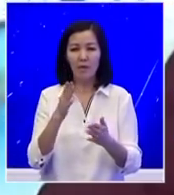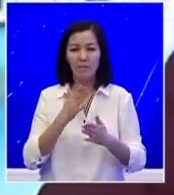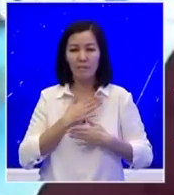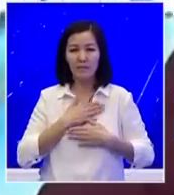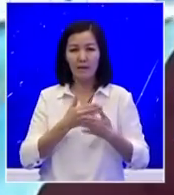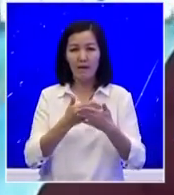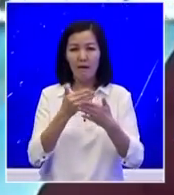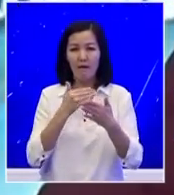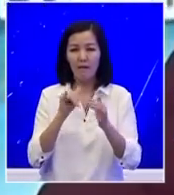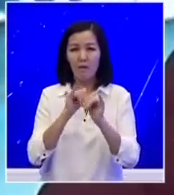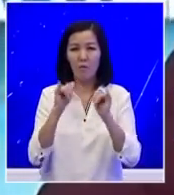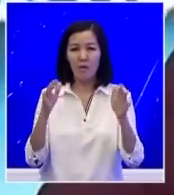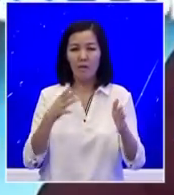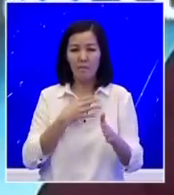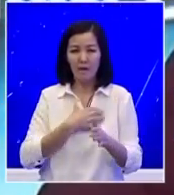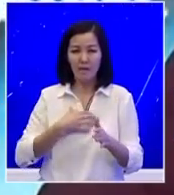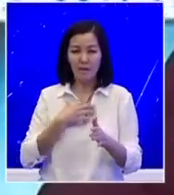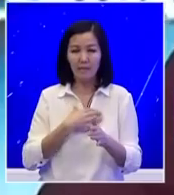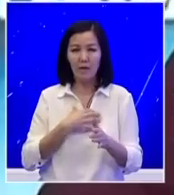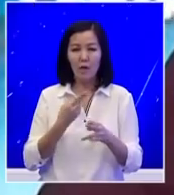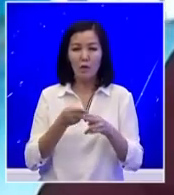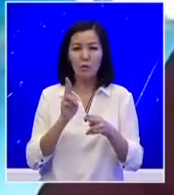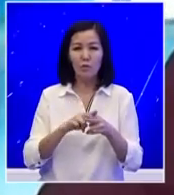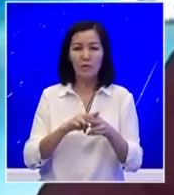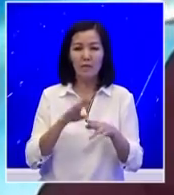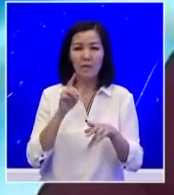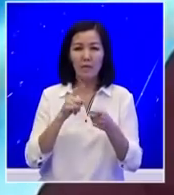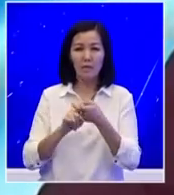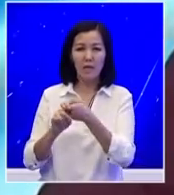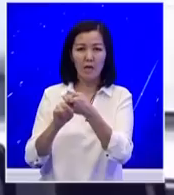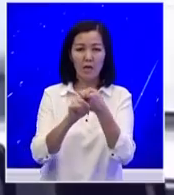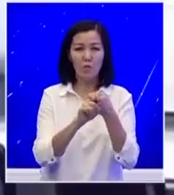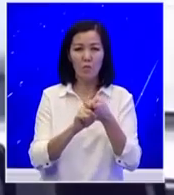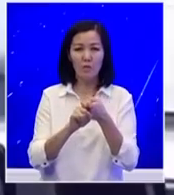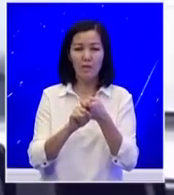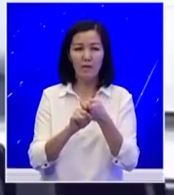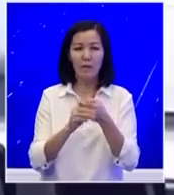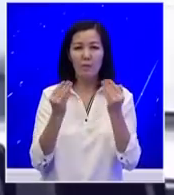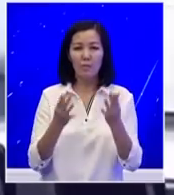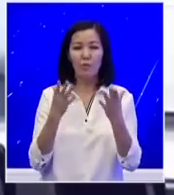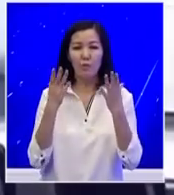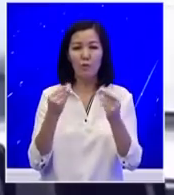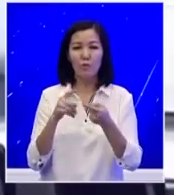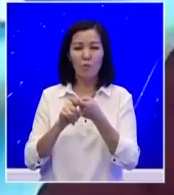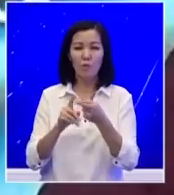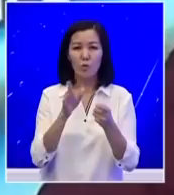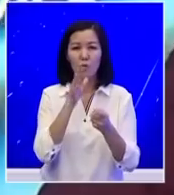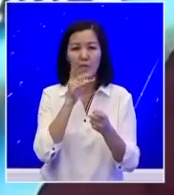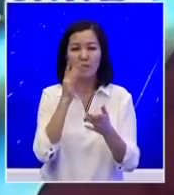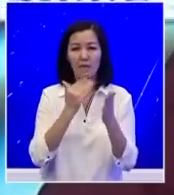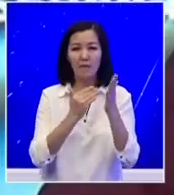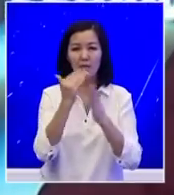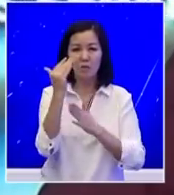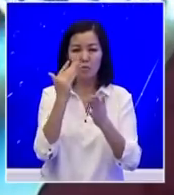аурудың өсу қарқыны маңызды. Себебі ол эпидемияның таралына нақты көрсетеді. Қазіргі таңда біз өршу кезендеміз.